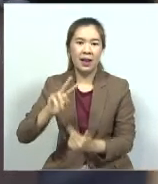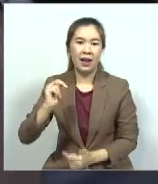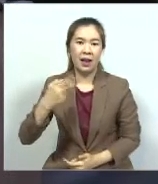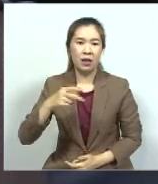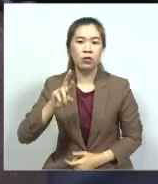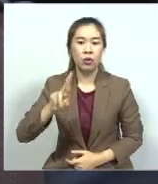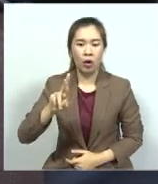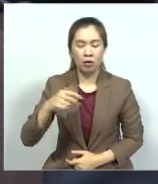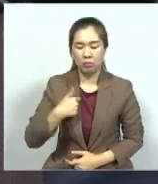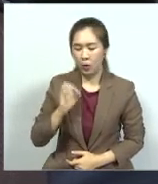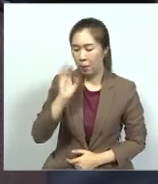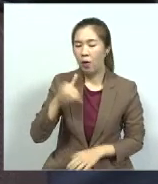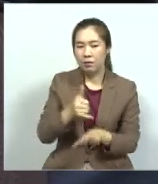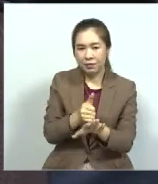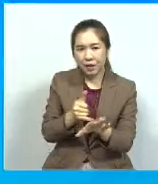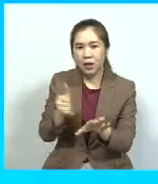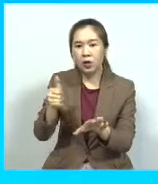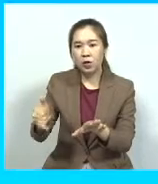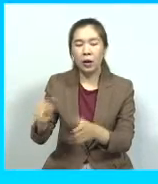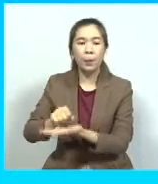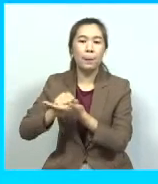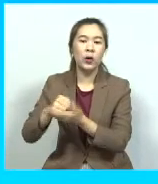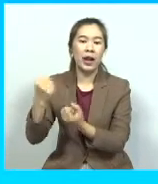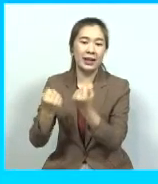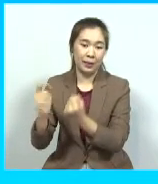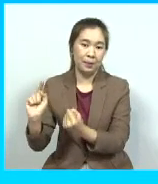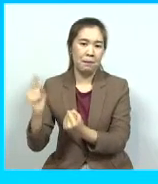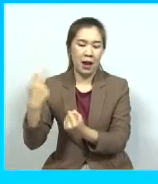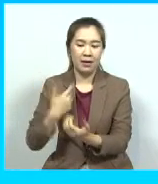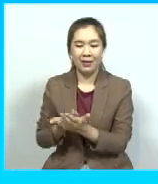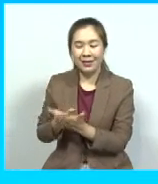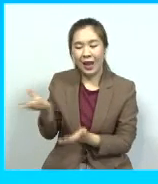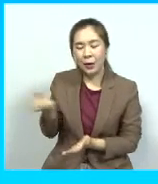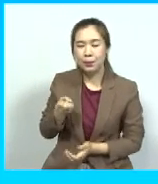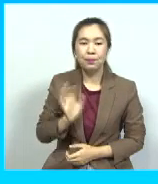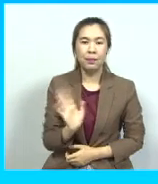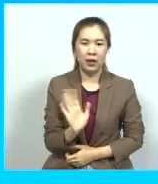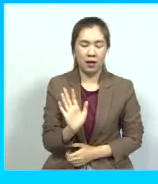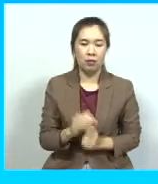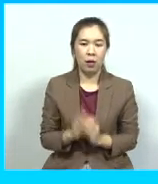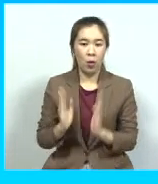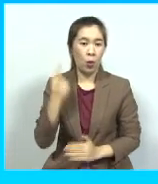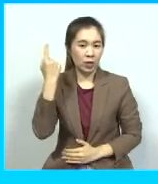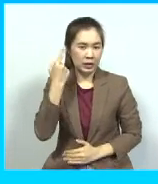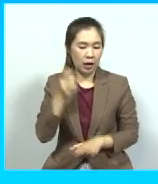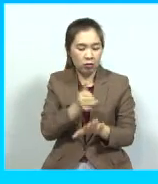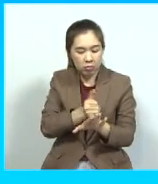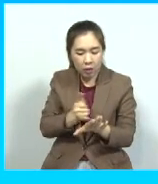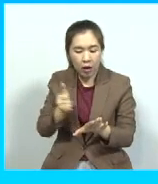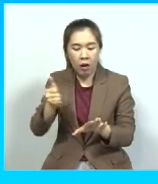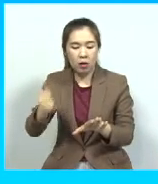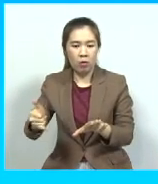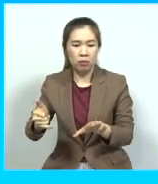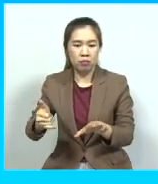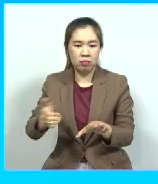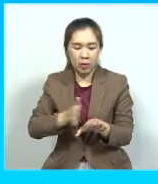คนขับแท็กซี่ก็เลยบอกให้ลงไปจากรถแล้วไปใช้บริการรถแท็กซี่คันใหม่โดยไม่คิดค่าโดยสารนักท่องเที่ยวก็ได้ลงจากรถพร้อมทั้